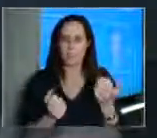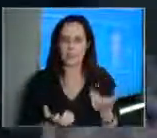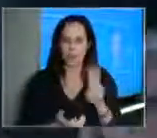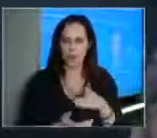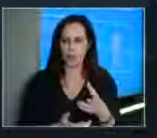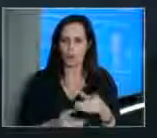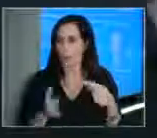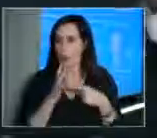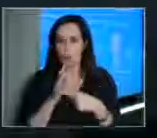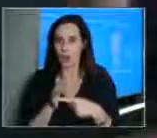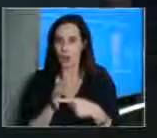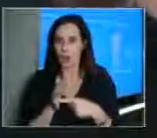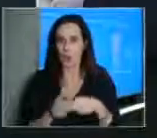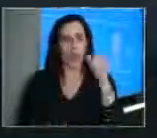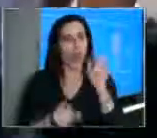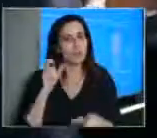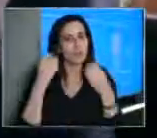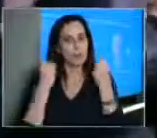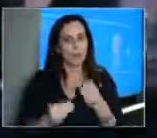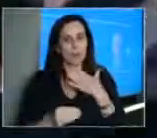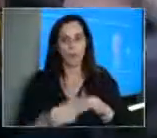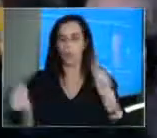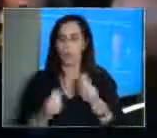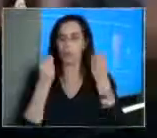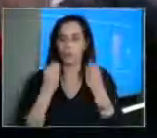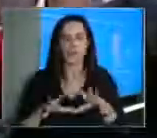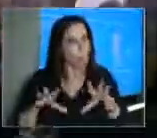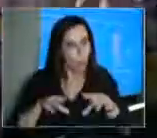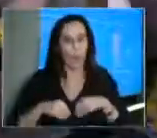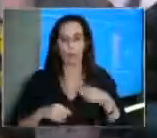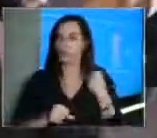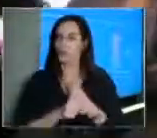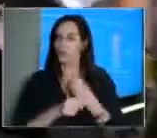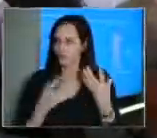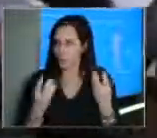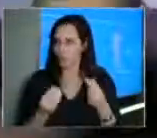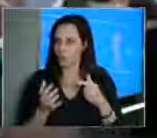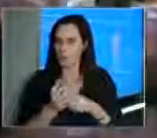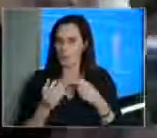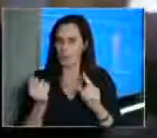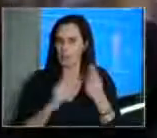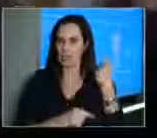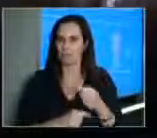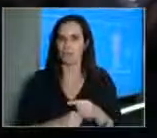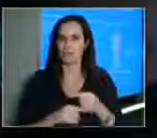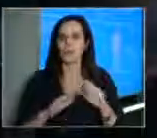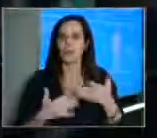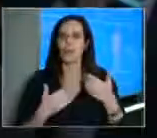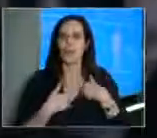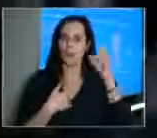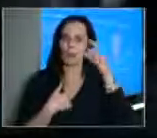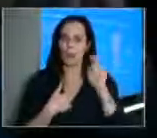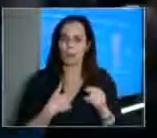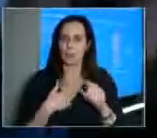מונחים בפניו, כמו למשל, אנשים טובים שרוצים דברים טובים ומוכנים ללכת דרך ארוכה ביחד בשביל שזה יקרה. מה שאותי